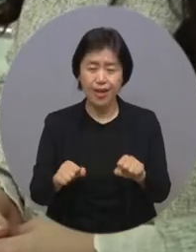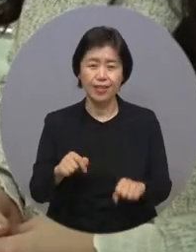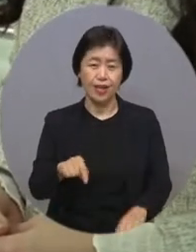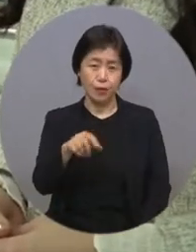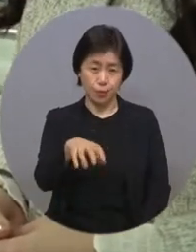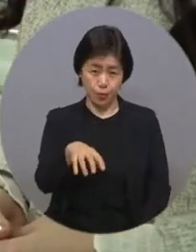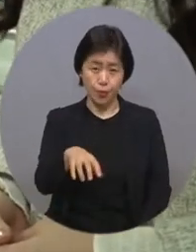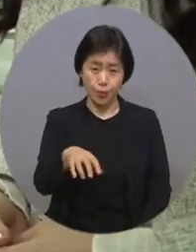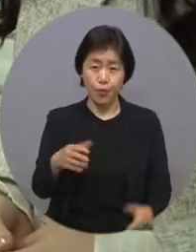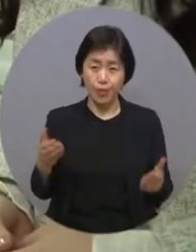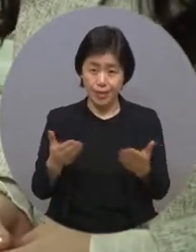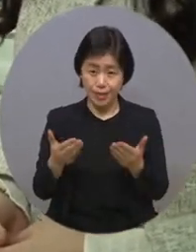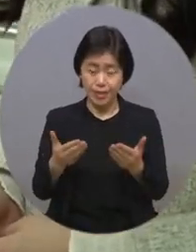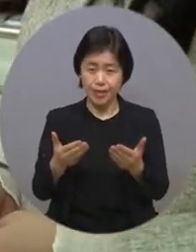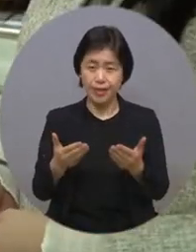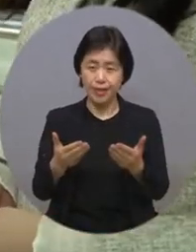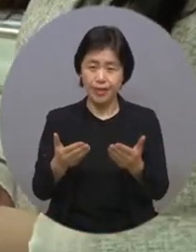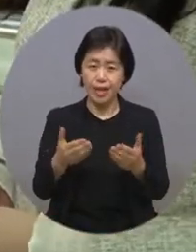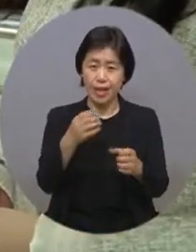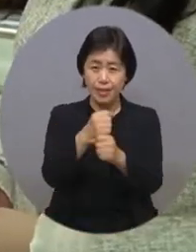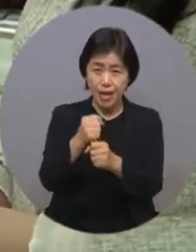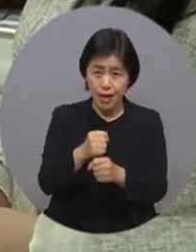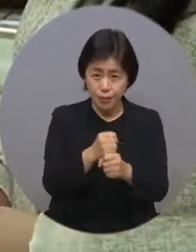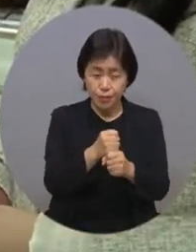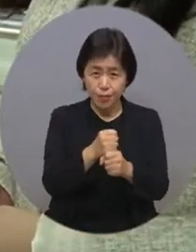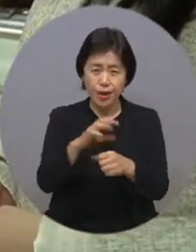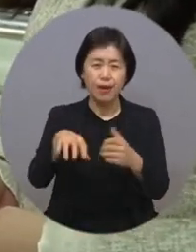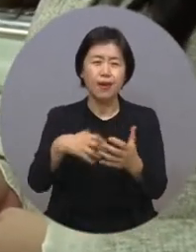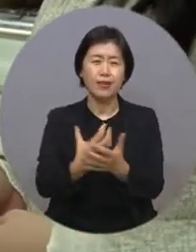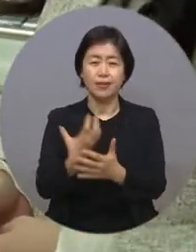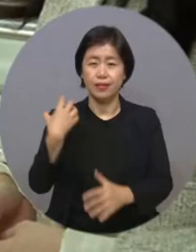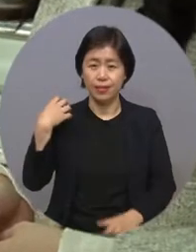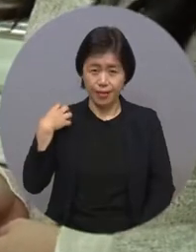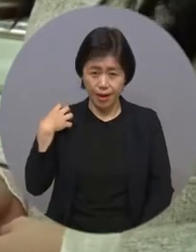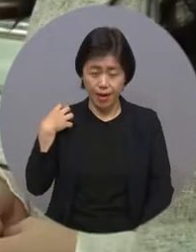캐논코리아 주식회사의 제조혁신담당의 신입사원 교육을 담당하고 있는